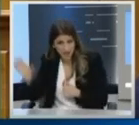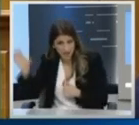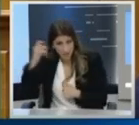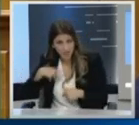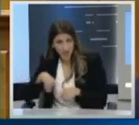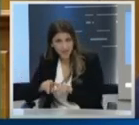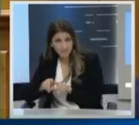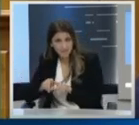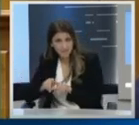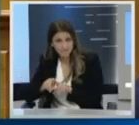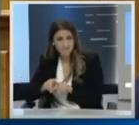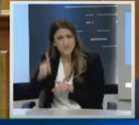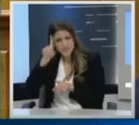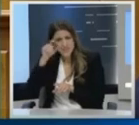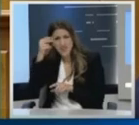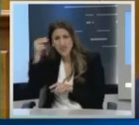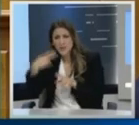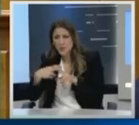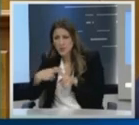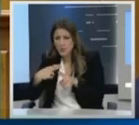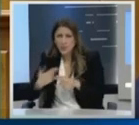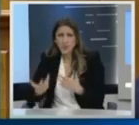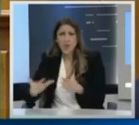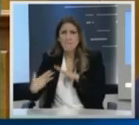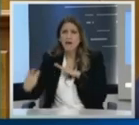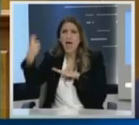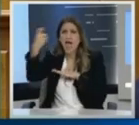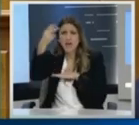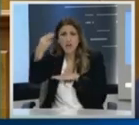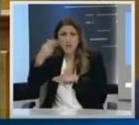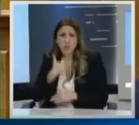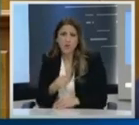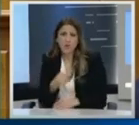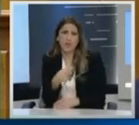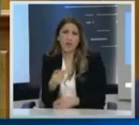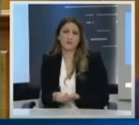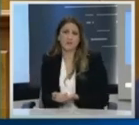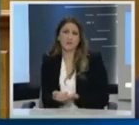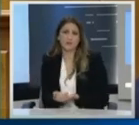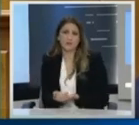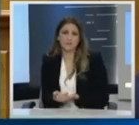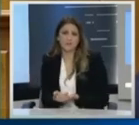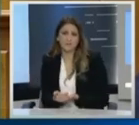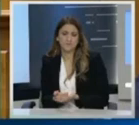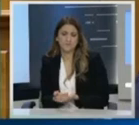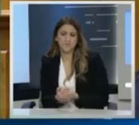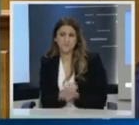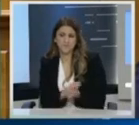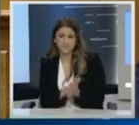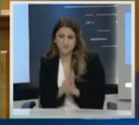θέματα τα οποία έχουν κρίσιμη σημασία και εθνική για μια χώρα προκειμένου να μην μειώσει